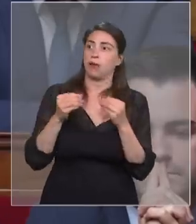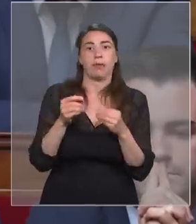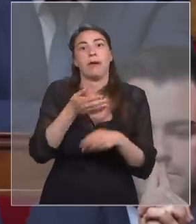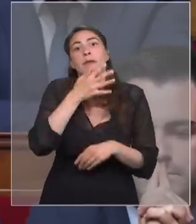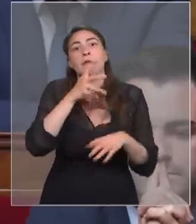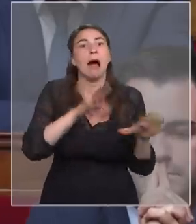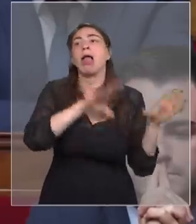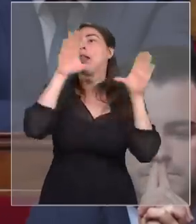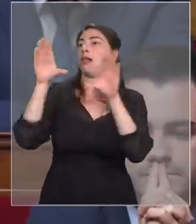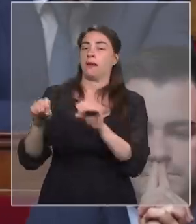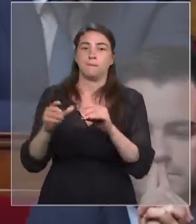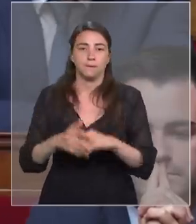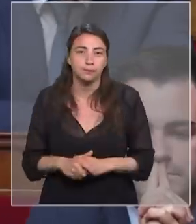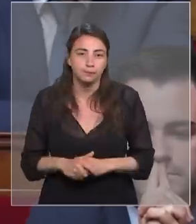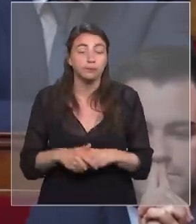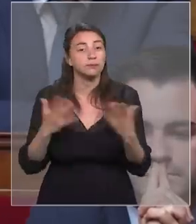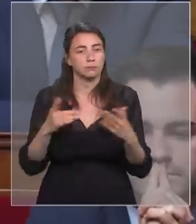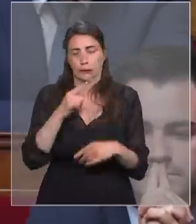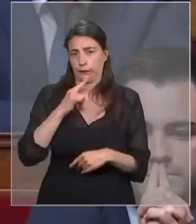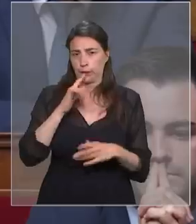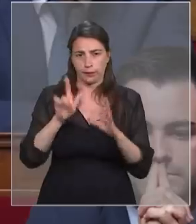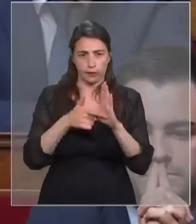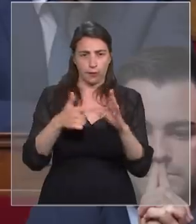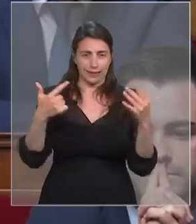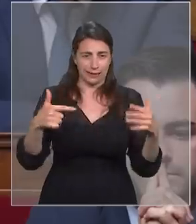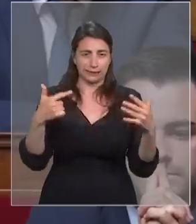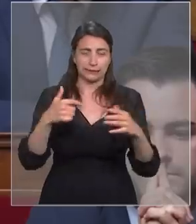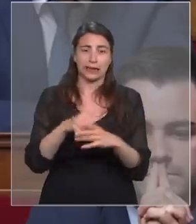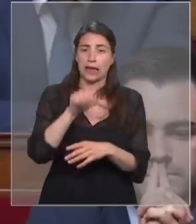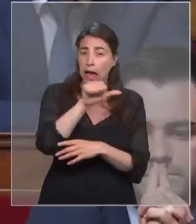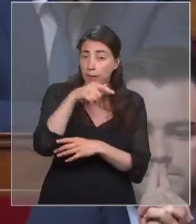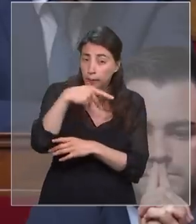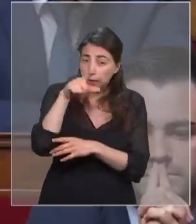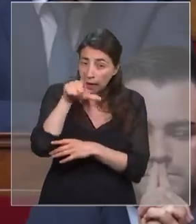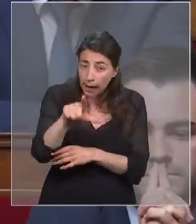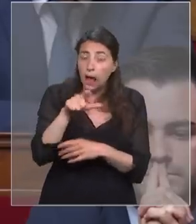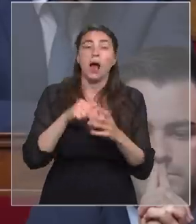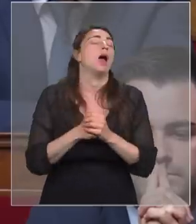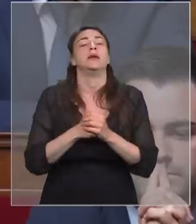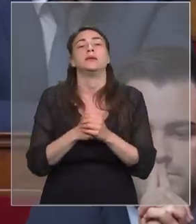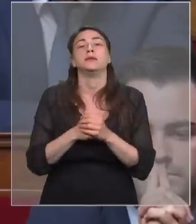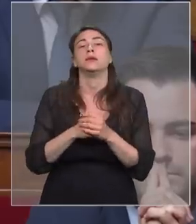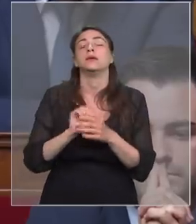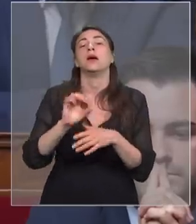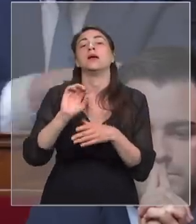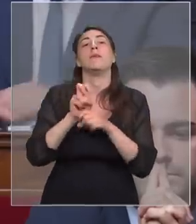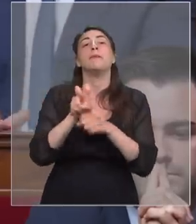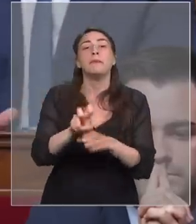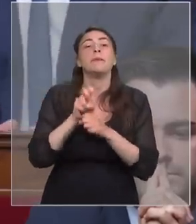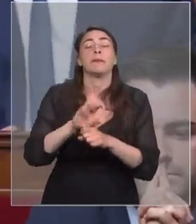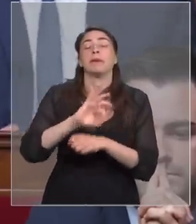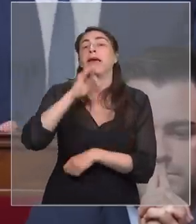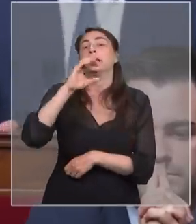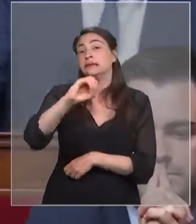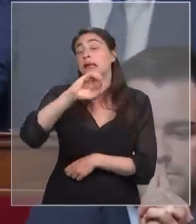donc non délocalisable. Depuis 2017, vous avez raboté les APL, le prêt à taux zéro, supprimé l'APL accession, réduit les dotations des bailleurs sociaux et vous apprêtez